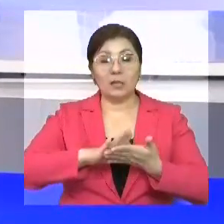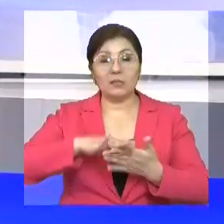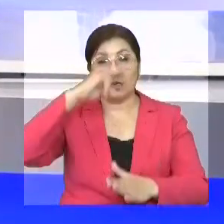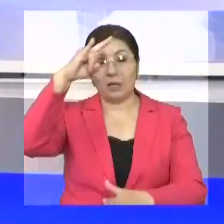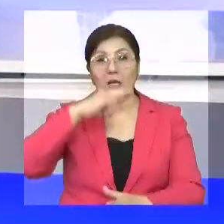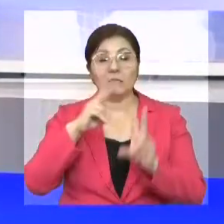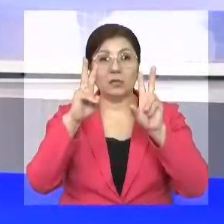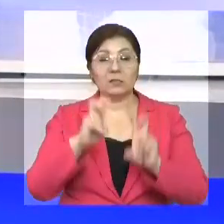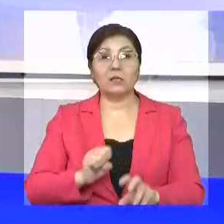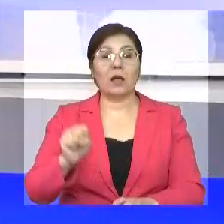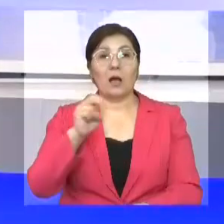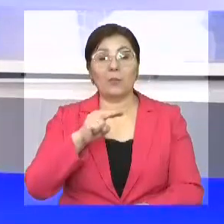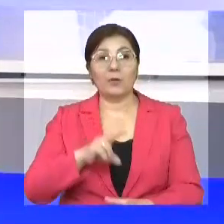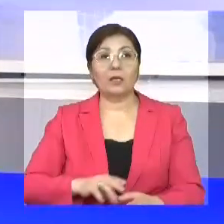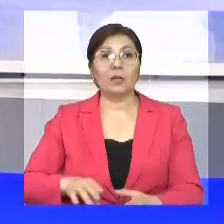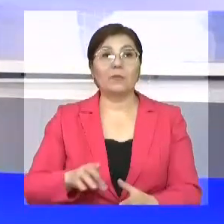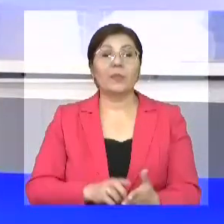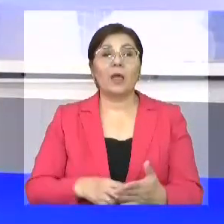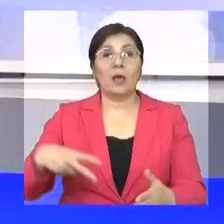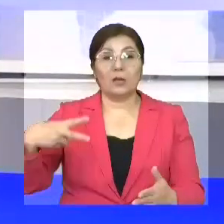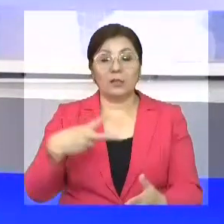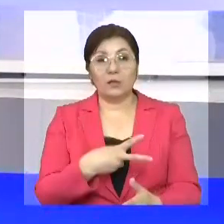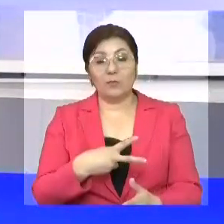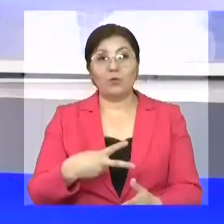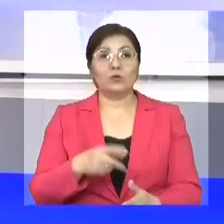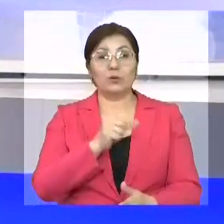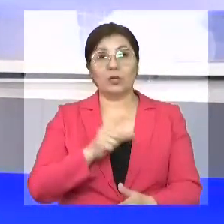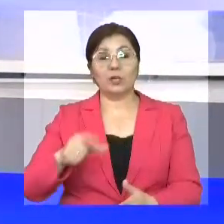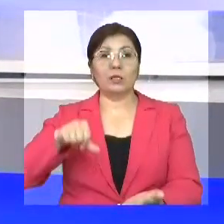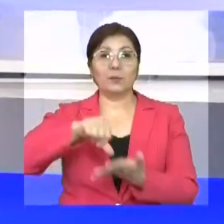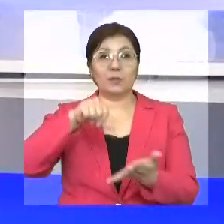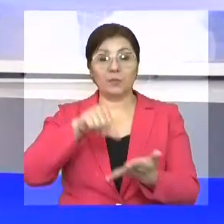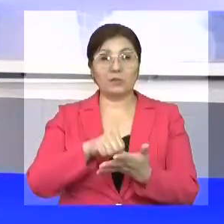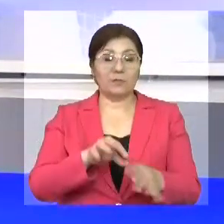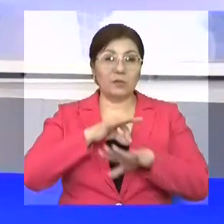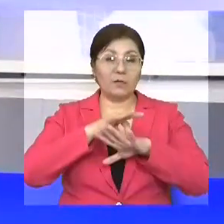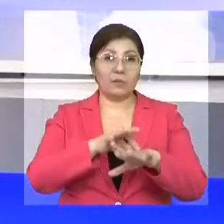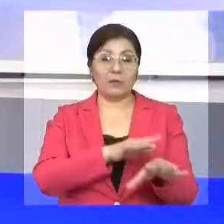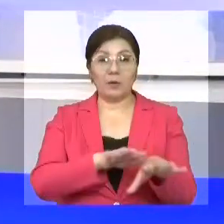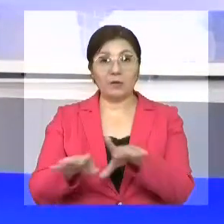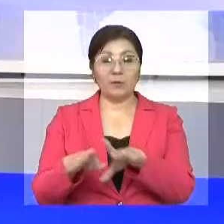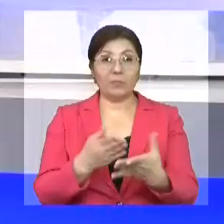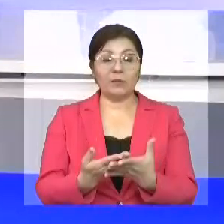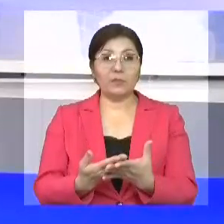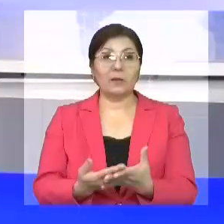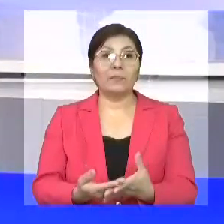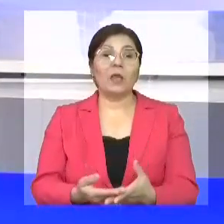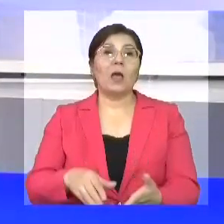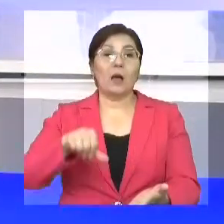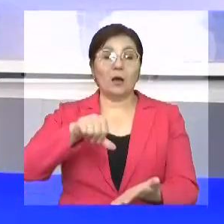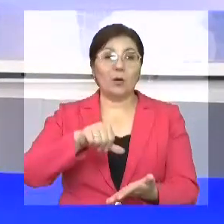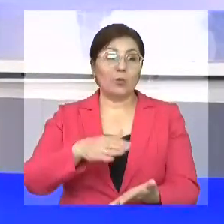апреля текущего года по области свыше 270 тысяч жителей приняли участие в проводимых мероприятиях. Не остались в стороне и